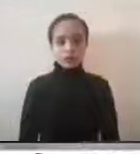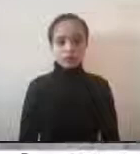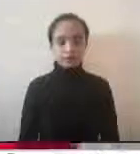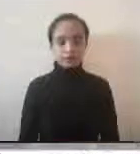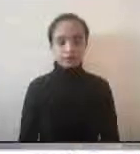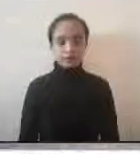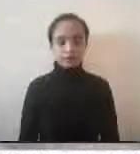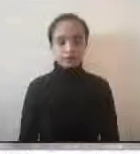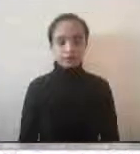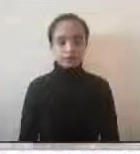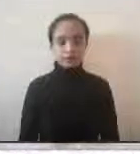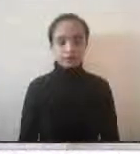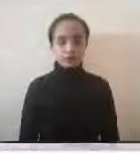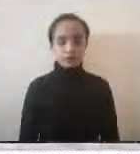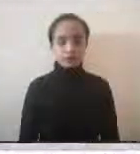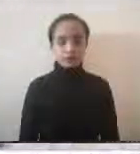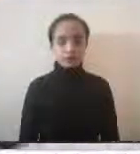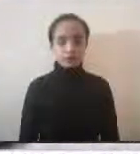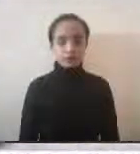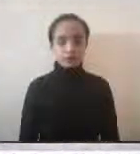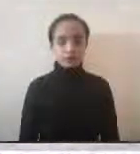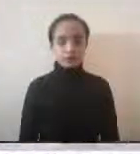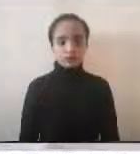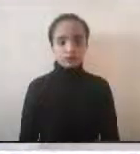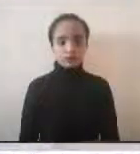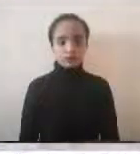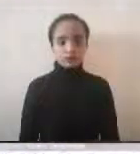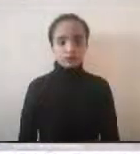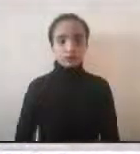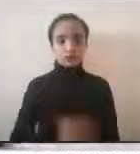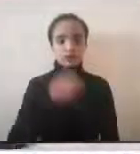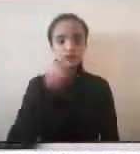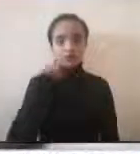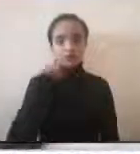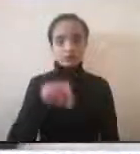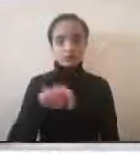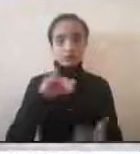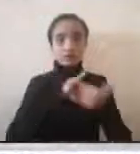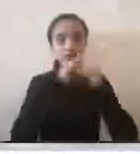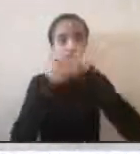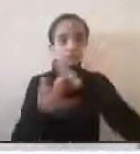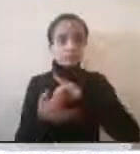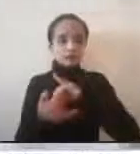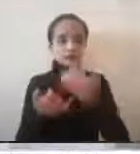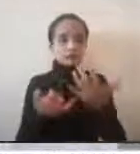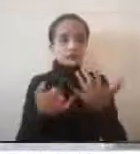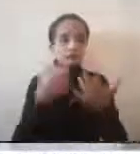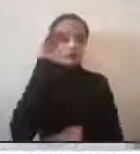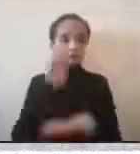Kasi dapat luwangan na tayo. Kasi